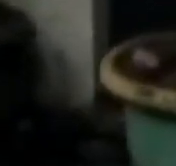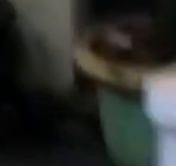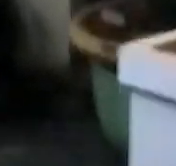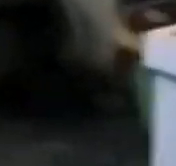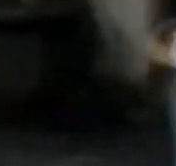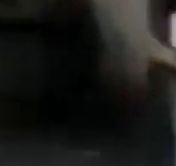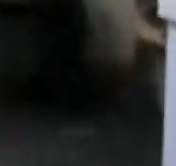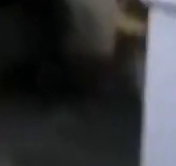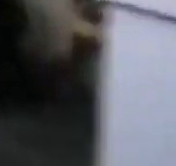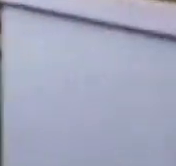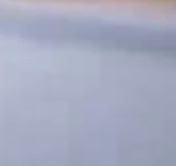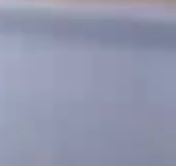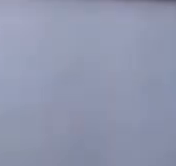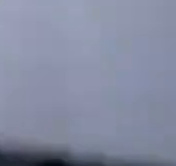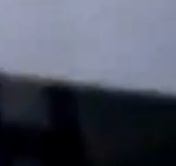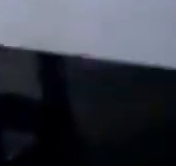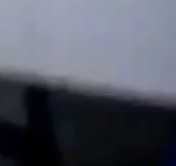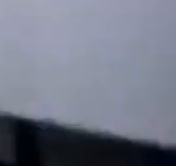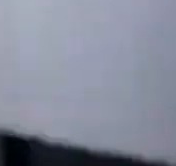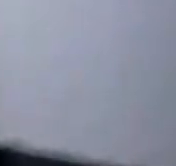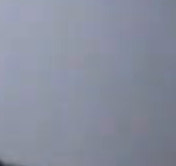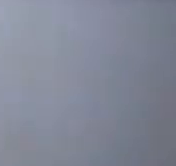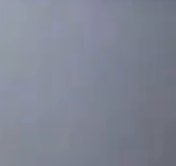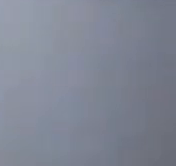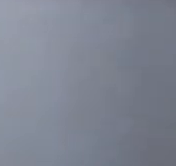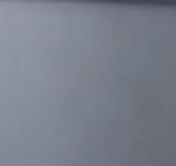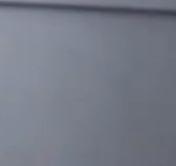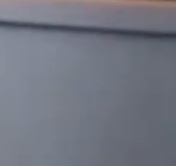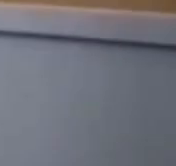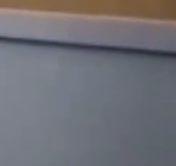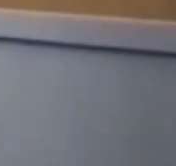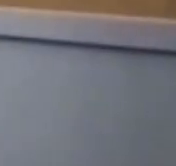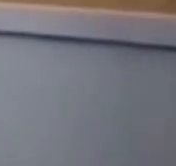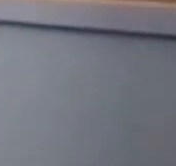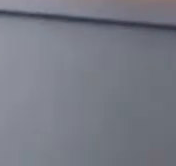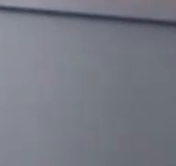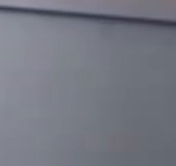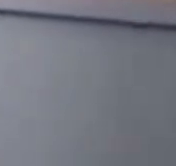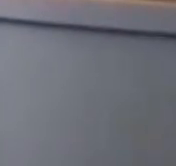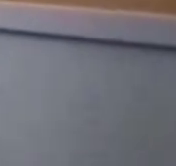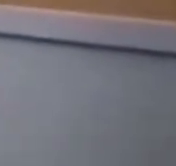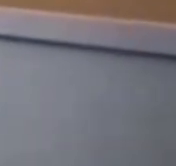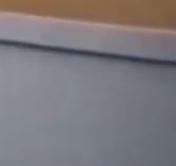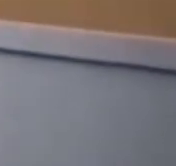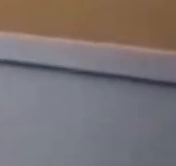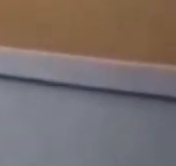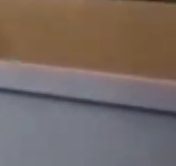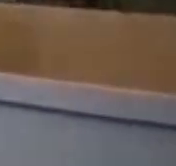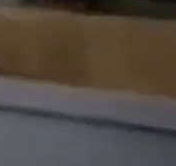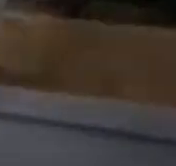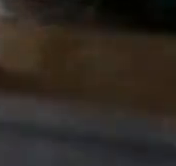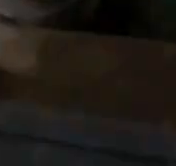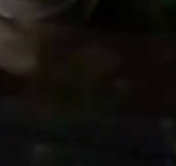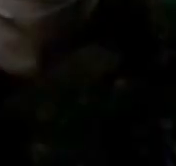hipertensi. Kondisi korban di permukiman padat penduduk menyulitkan proses evakuasi. Setelah petugas memindahkan jenazah